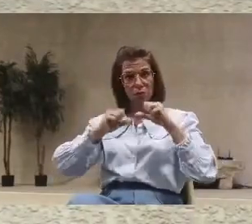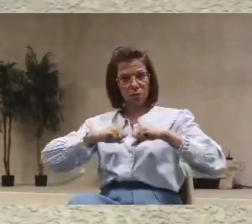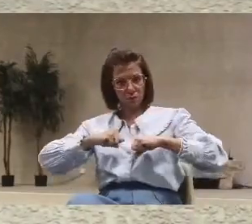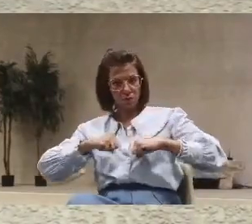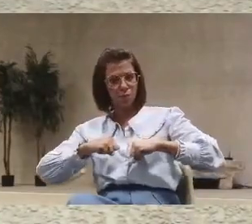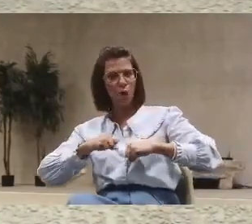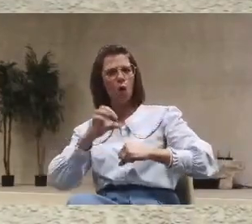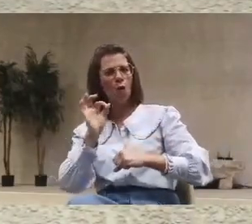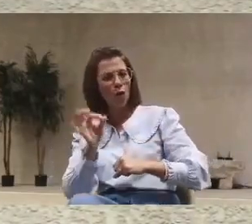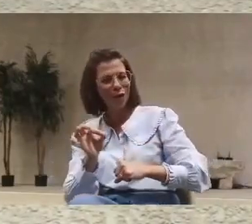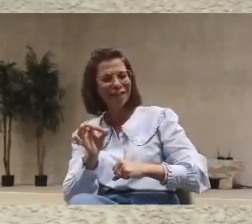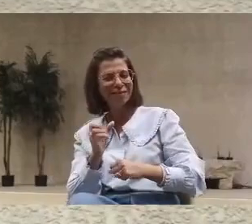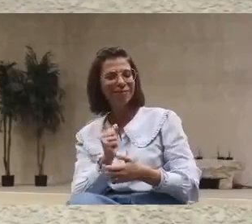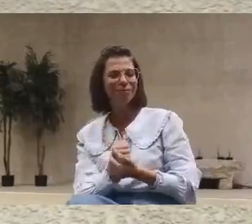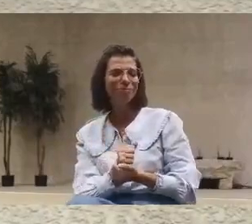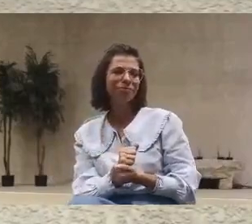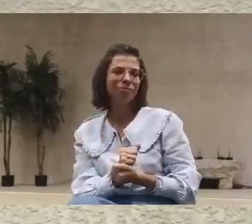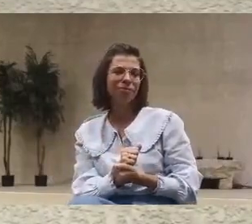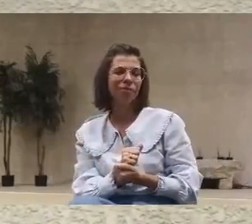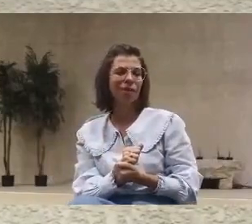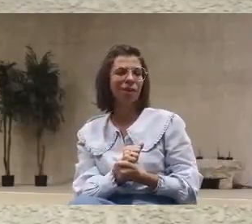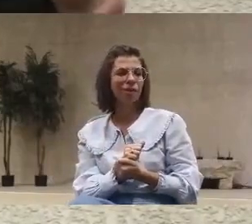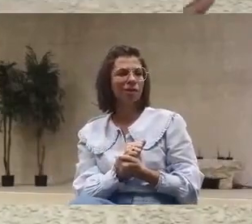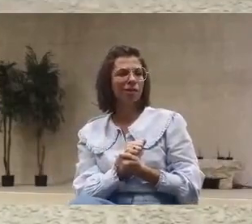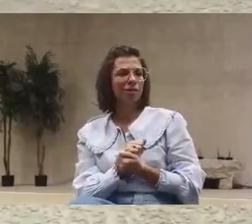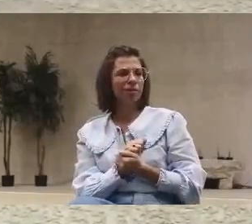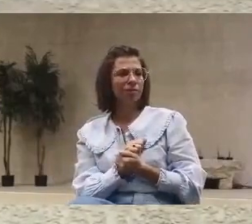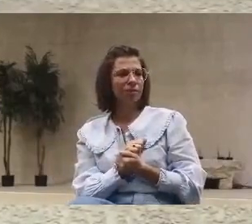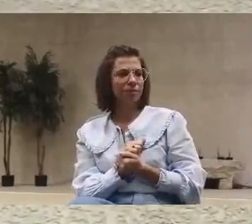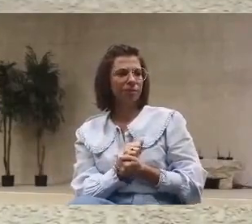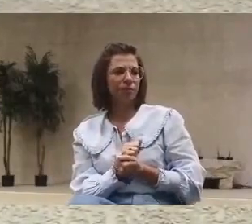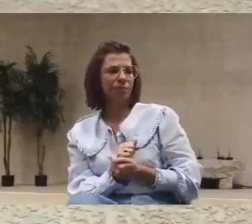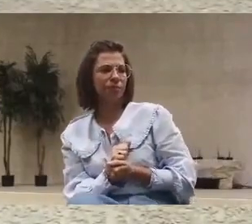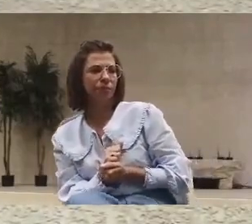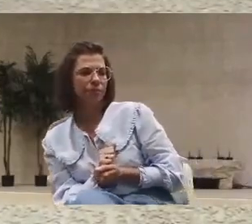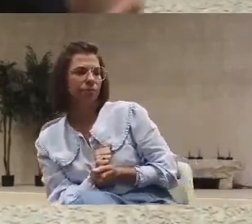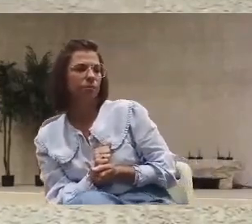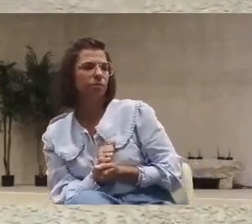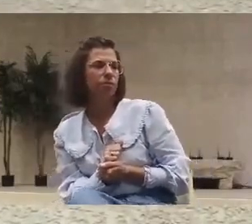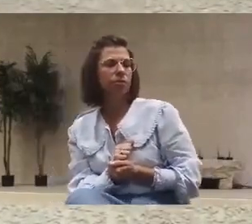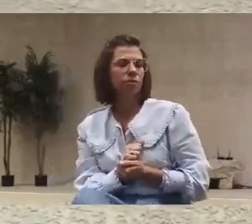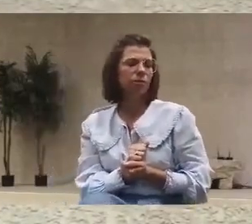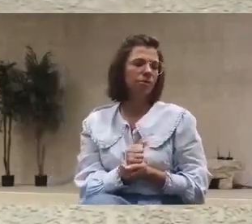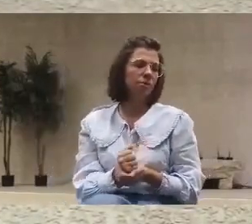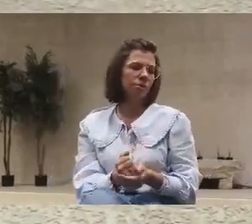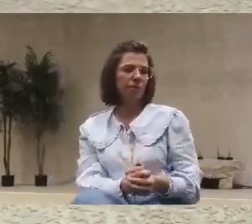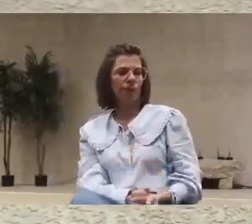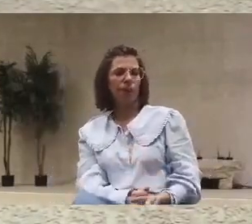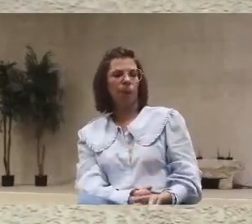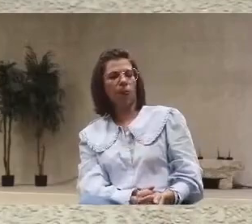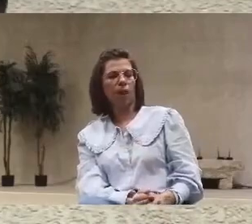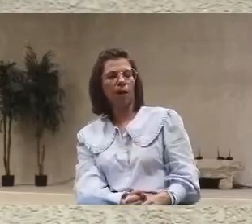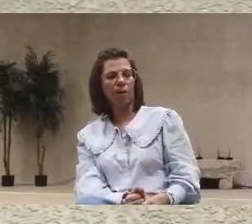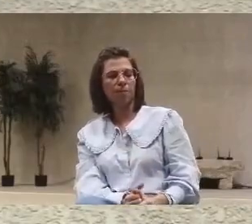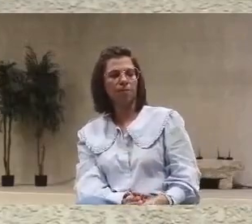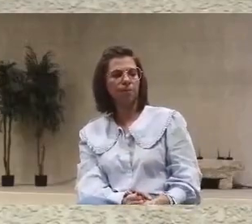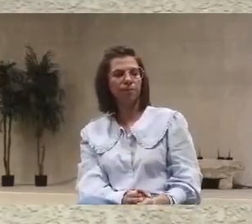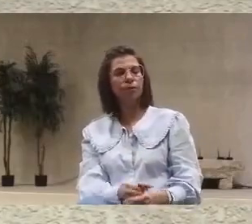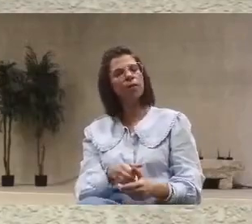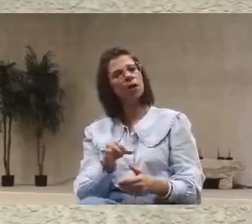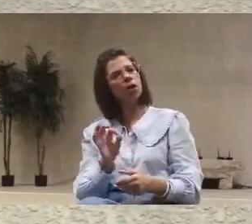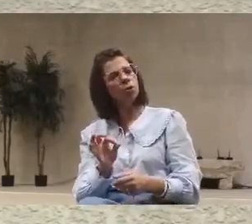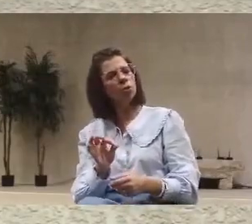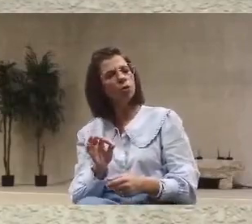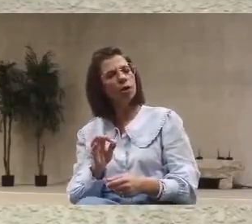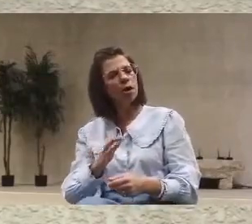l'évangile du futur l'évangile du passé l'évangile social et Dieu sait c'est sûr que tout l'amour de